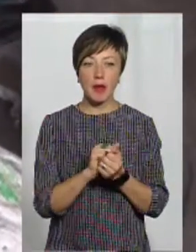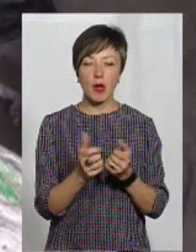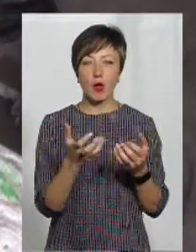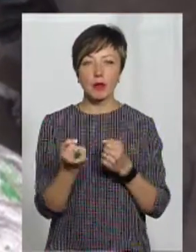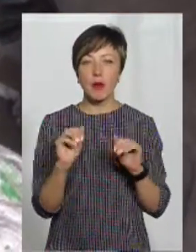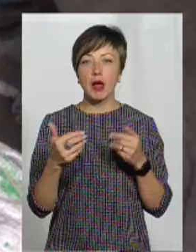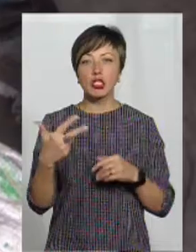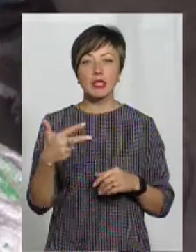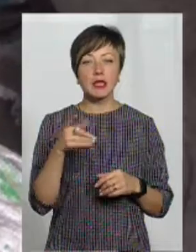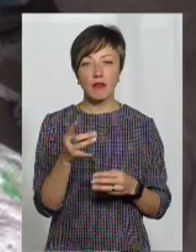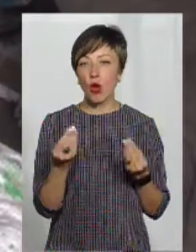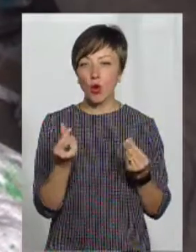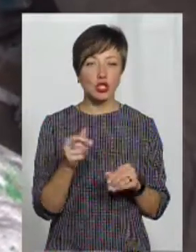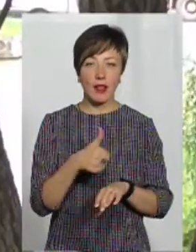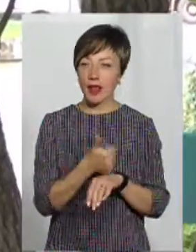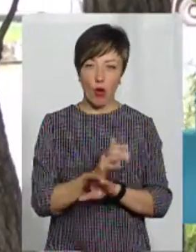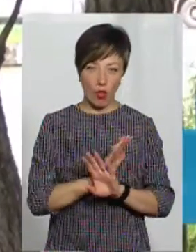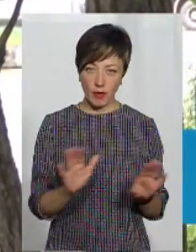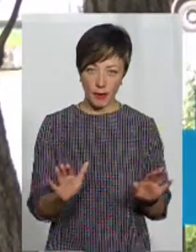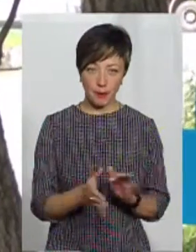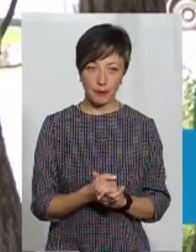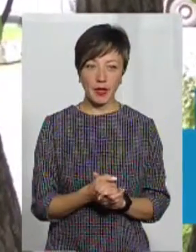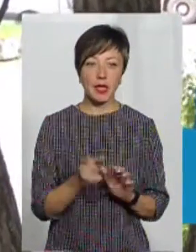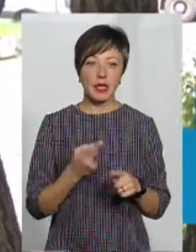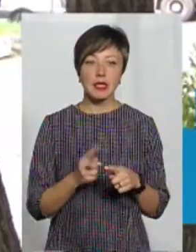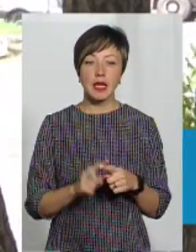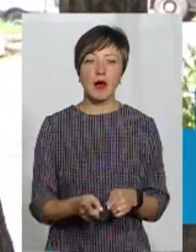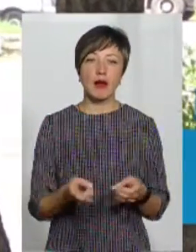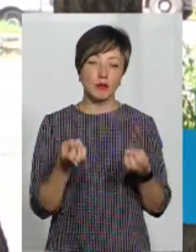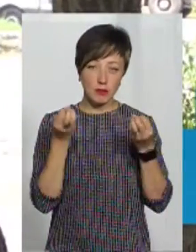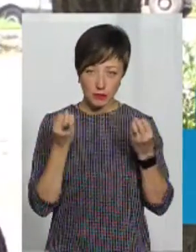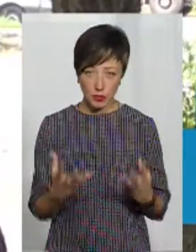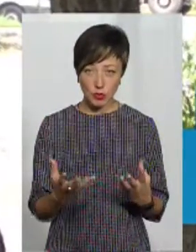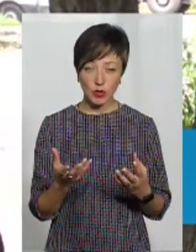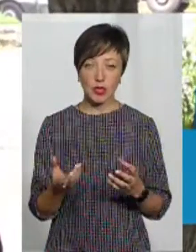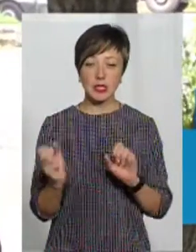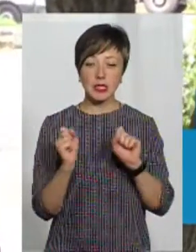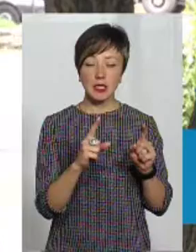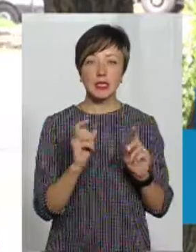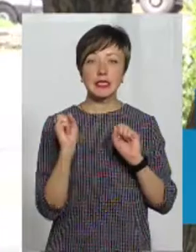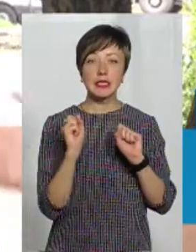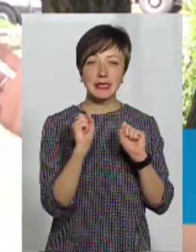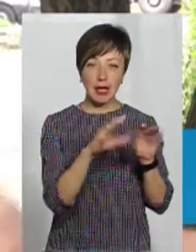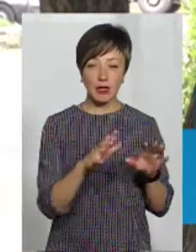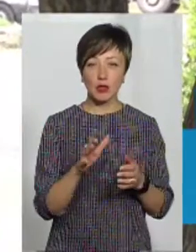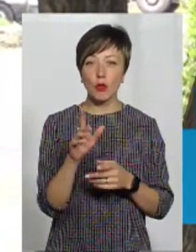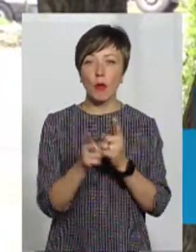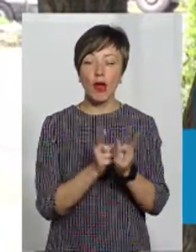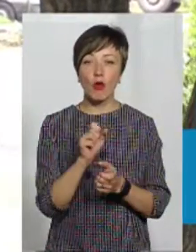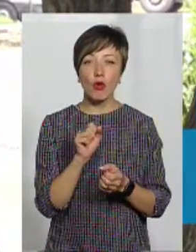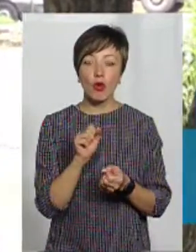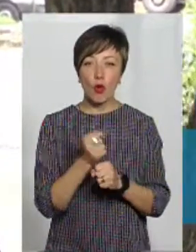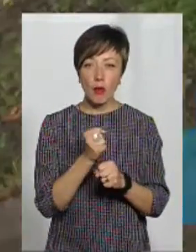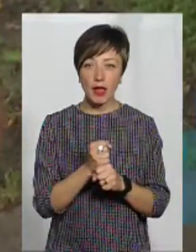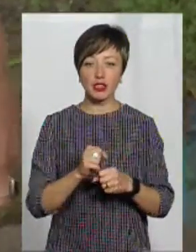менше 30 гривень. Та гроші, каже, не головне. Це елементарно просто піти занести, щоб його переробили, чим просто піти викинути на смітник у